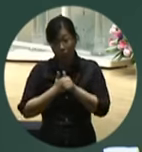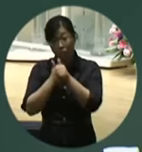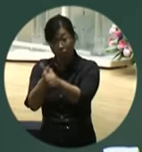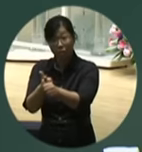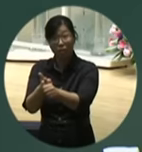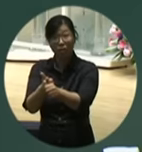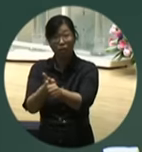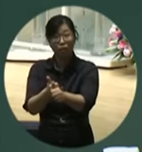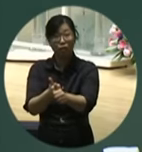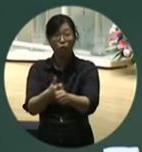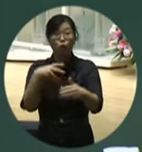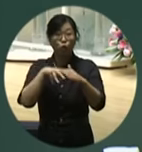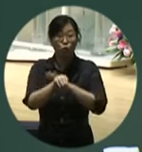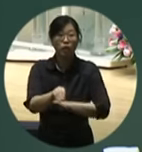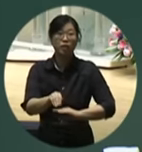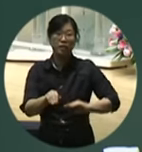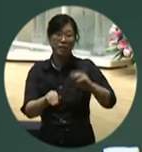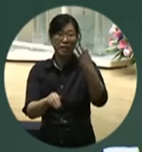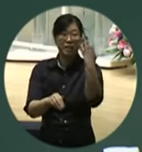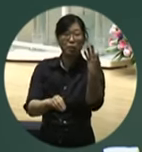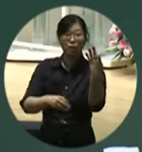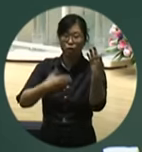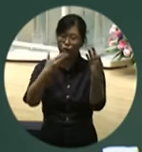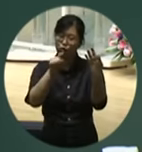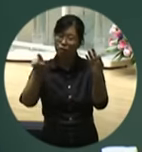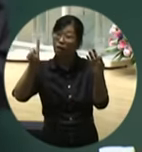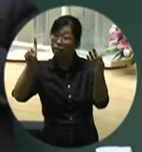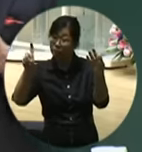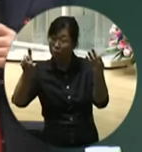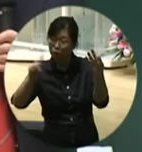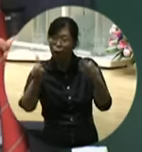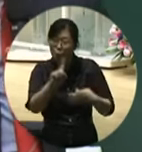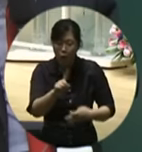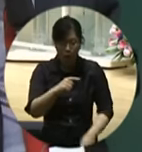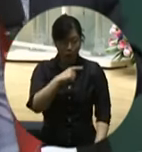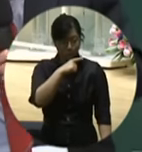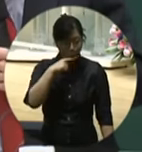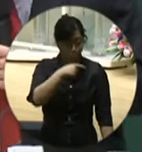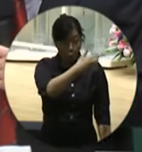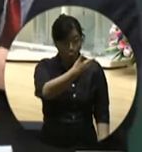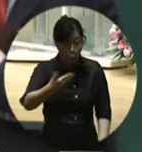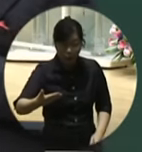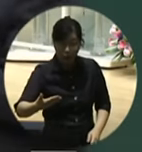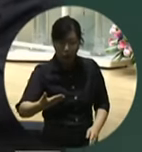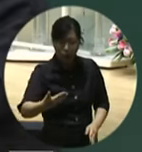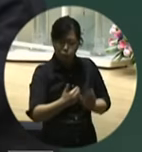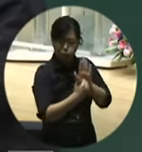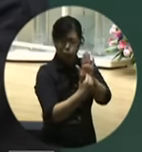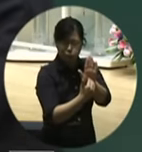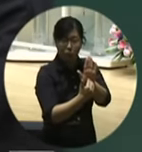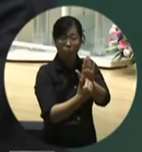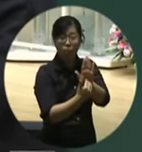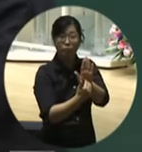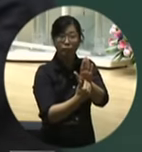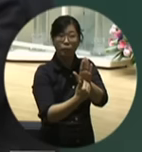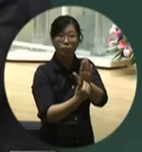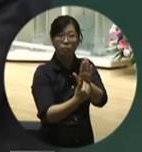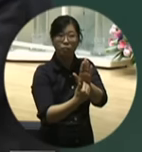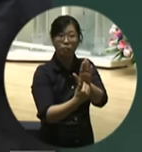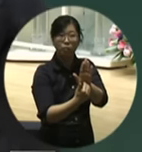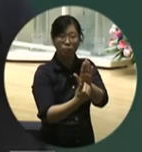출애굽기 14장 9절 11절에 보면 홍해 앞에 놓인 겁니다. In Exodus chapter 14 verse 9 to 11, they stood before the Red